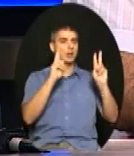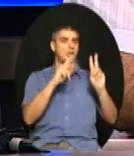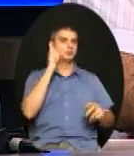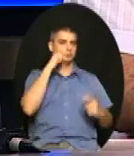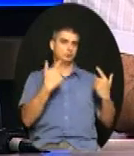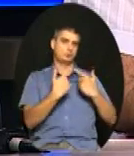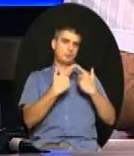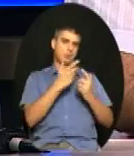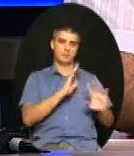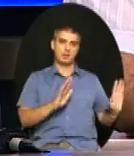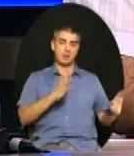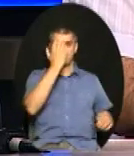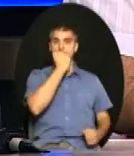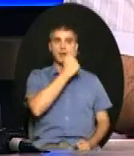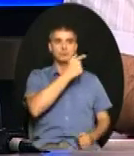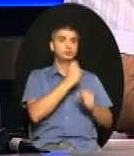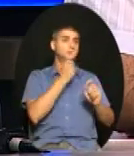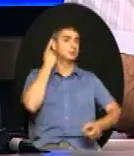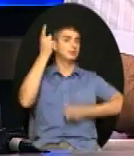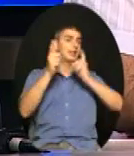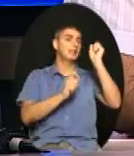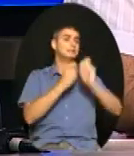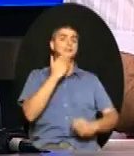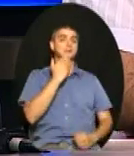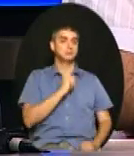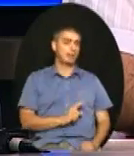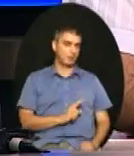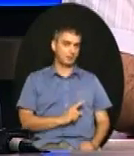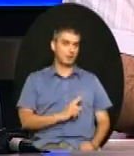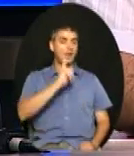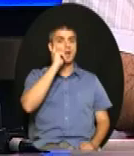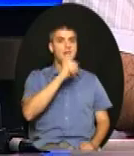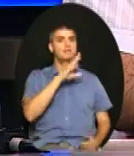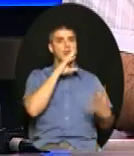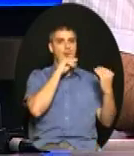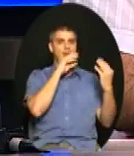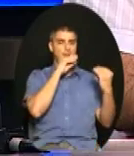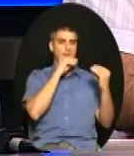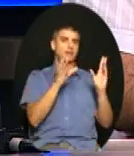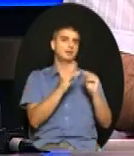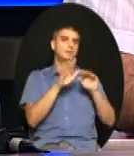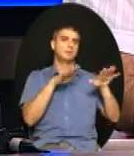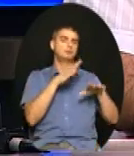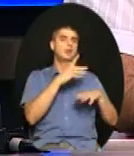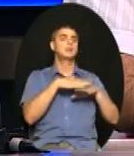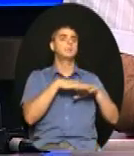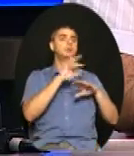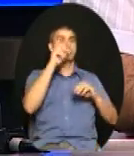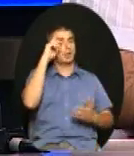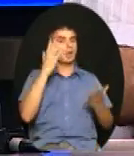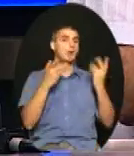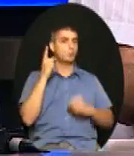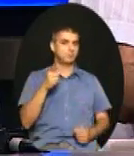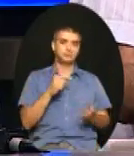פשעי המלחמה של החמאס, שיורי רקטות לעבר אזרחי ישראל. חייבים לדבר עם ממשלת הפיוס של אבו